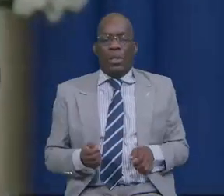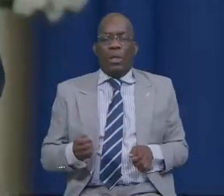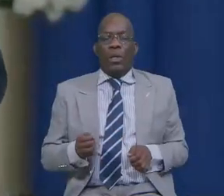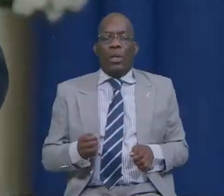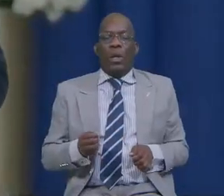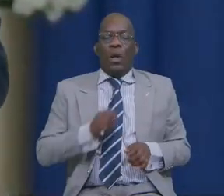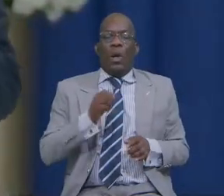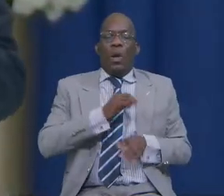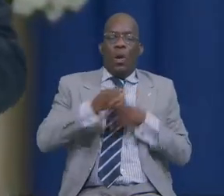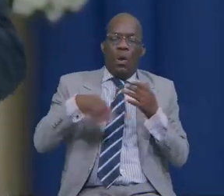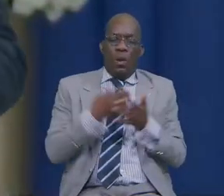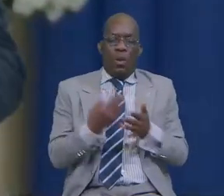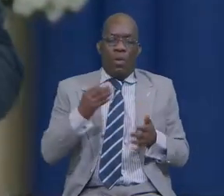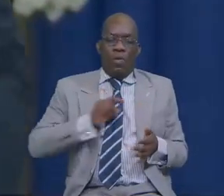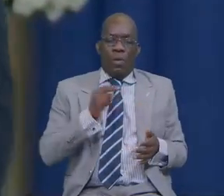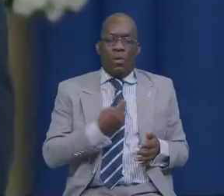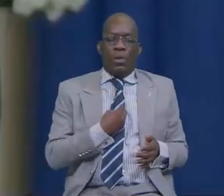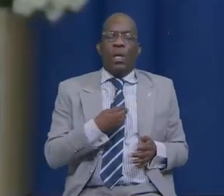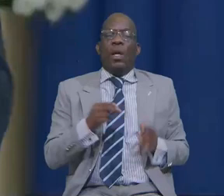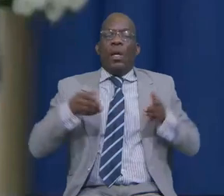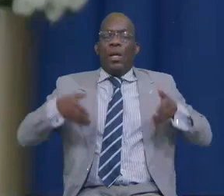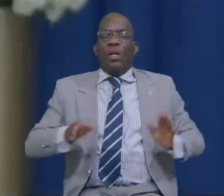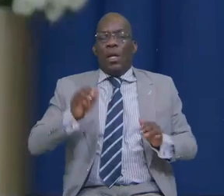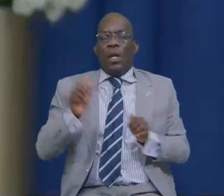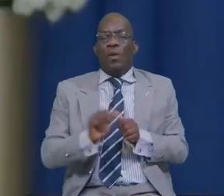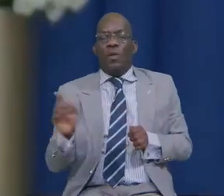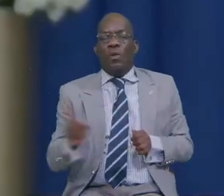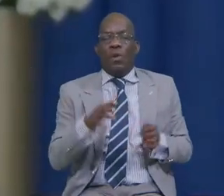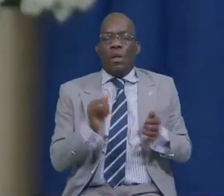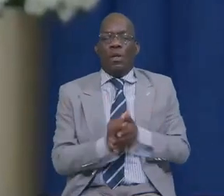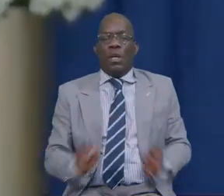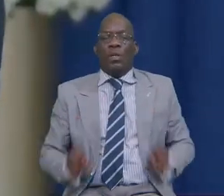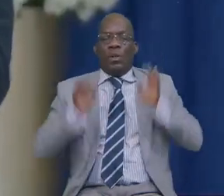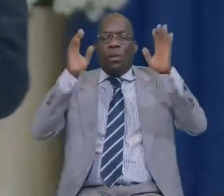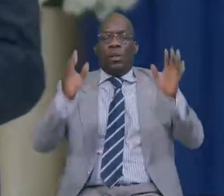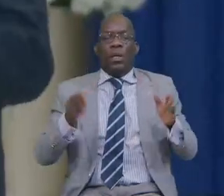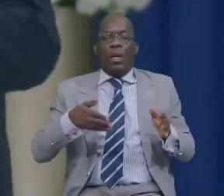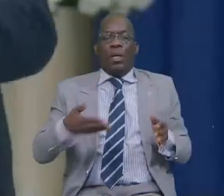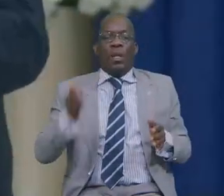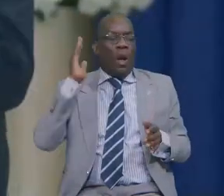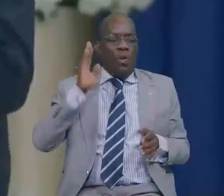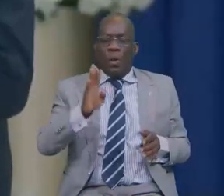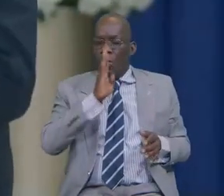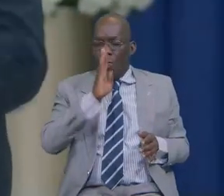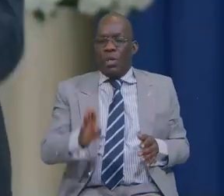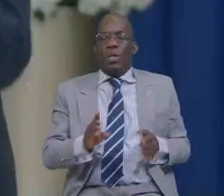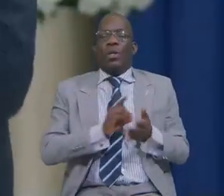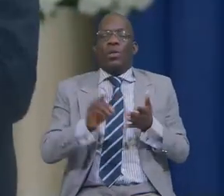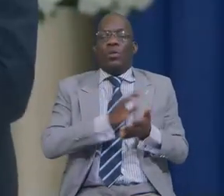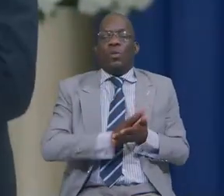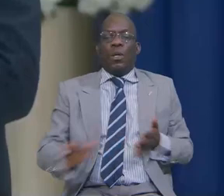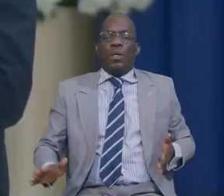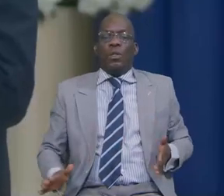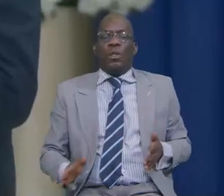Saisis-toi de chacun de nous et que chacun se soumette tellement à toi pour que le surnaturel